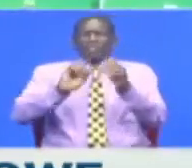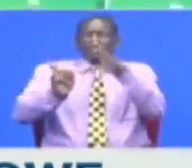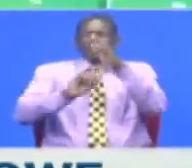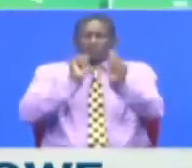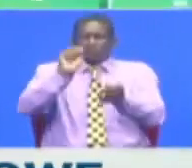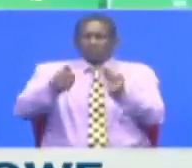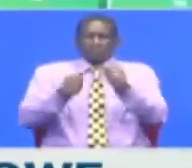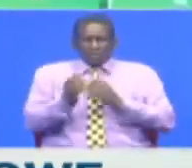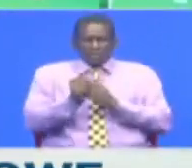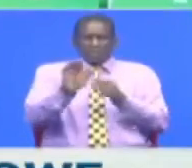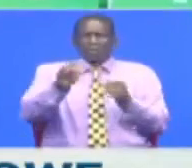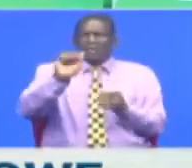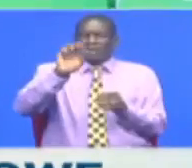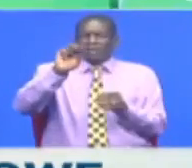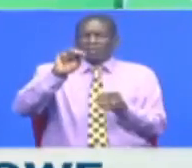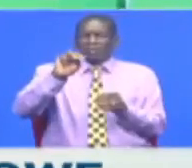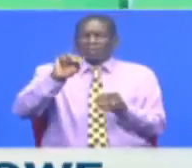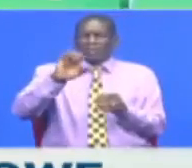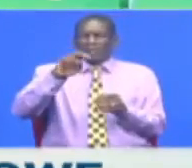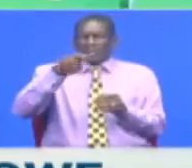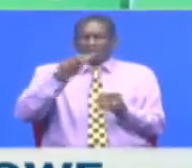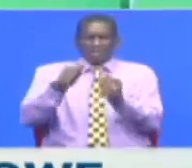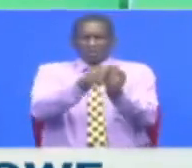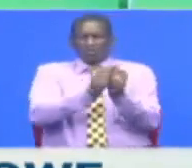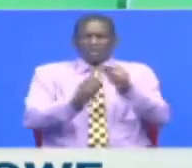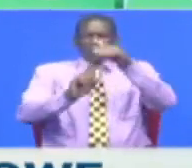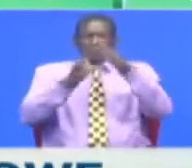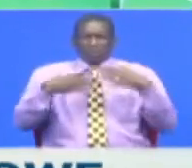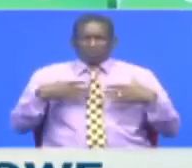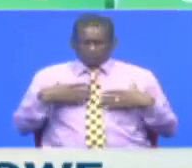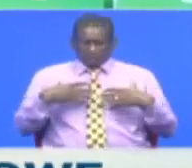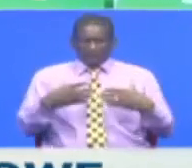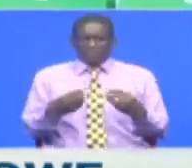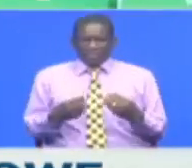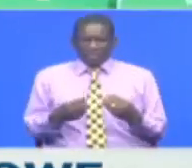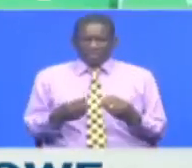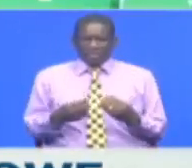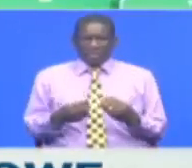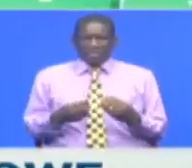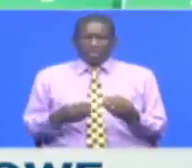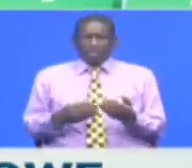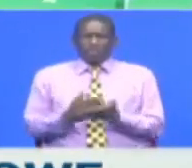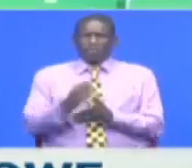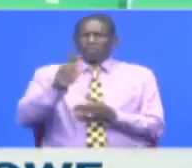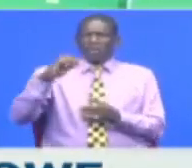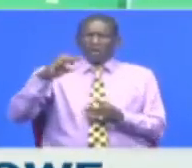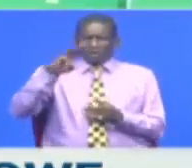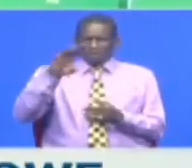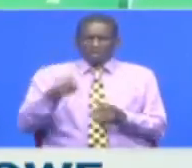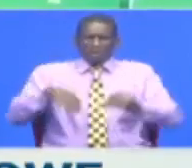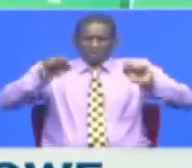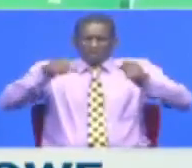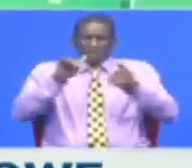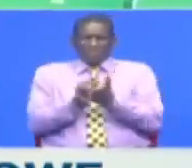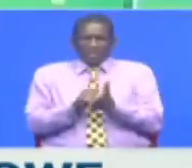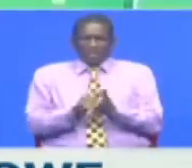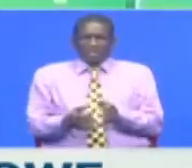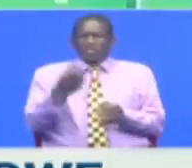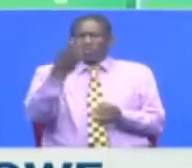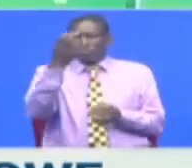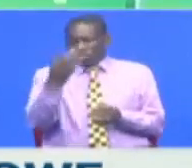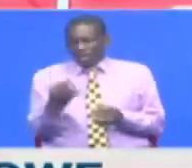ikiongozwa na Amina Mohamed sambamba na wizara ya afya ikiwa chini ya Mtai Kawe wameelewana kwamba thuluthi mbili